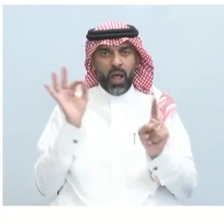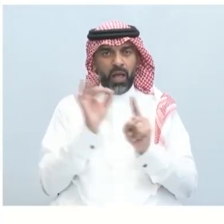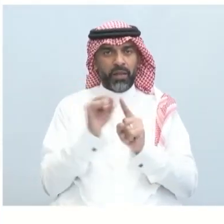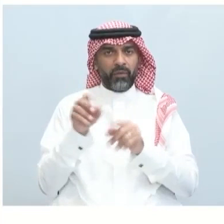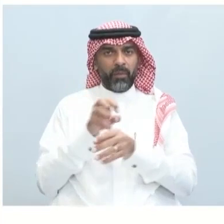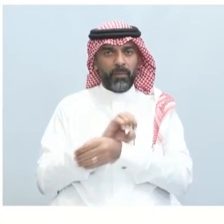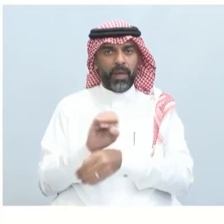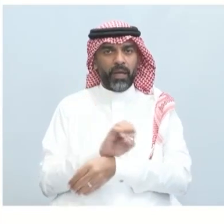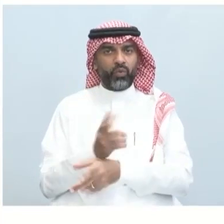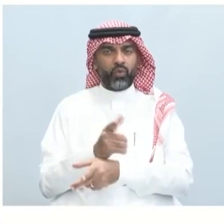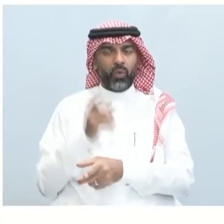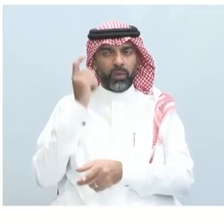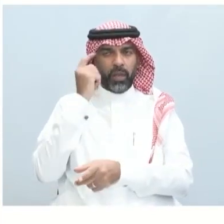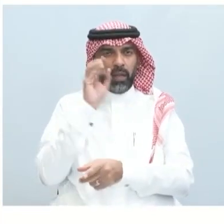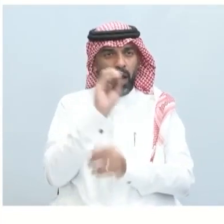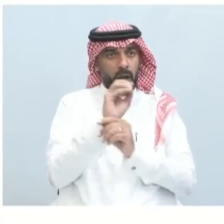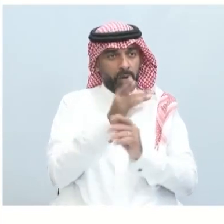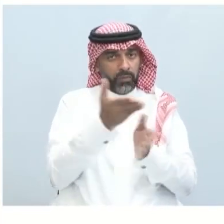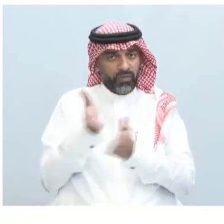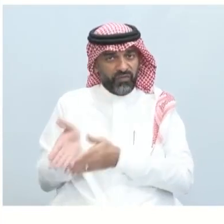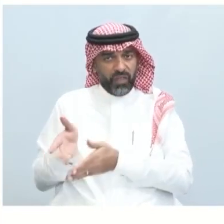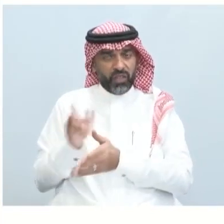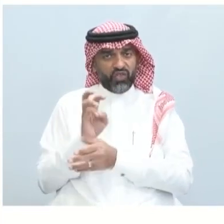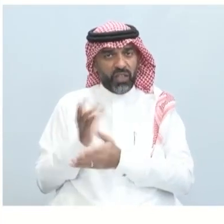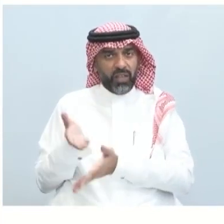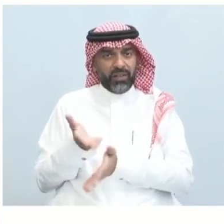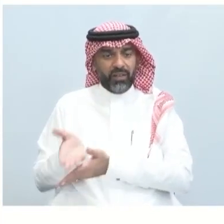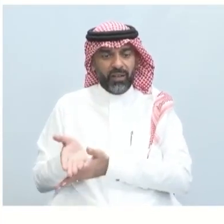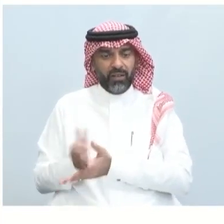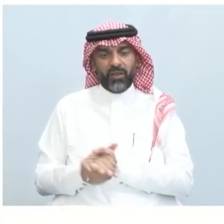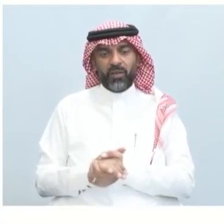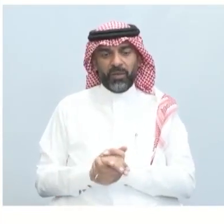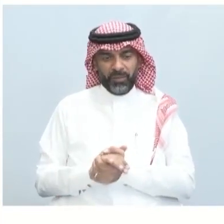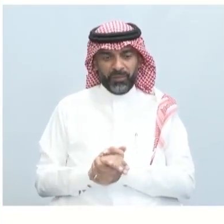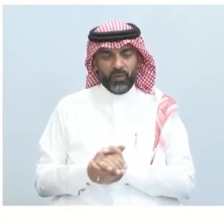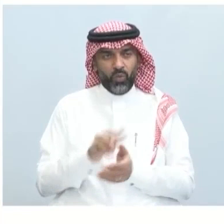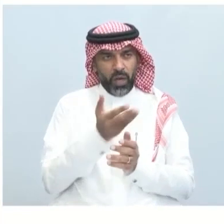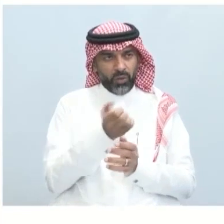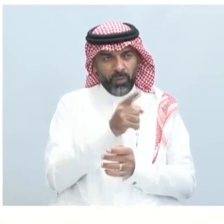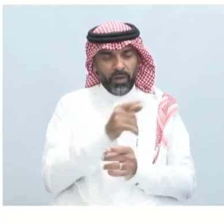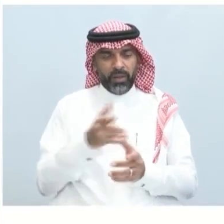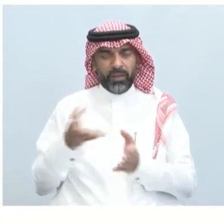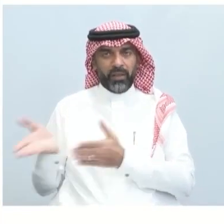الإلكتروني التذكير ويطلب من العميل اتخاذ إجراء يتعلق بالمنتج أو خدمة معينة.